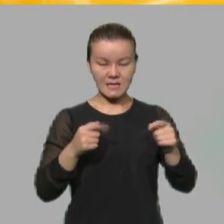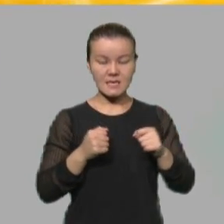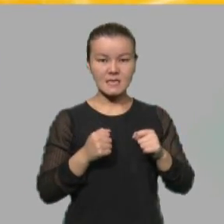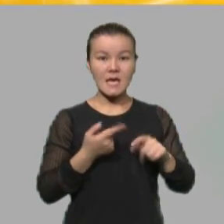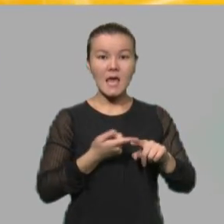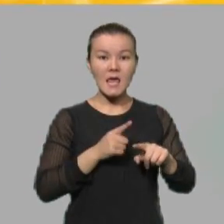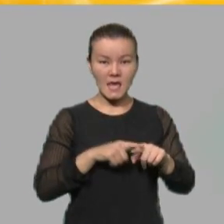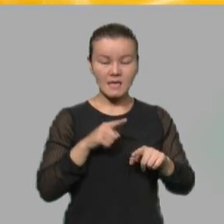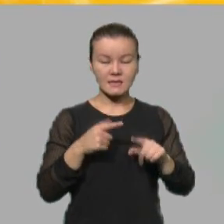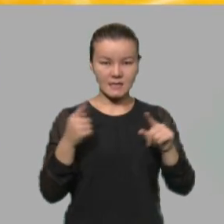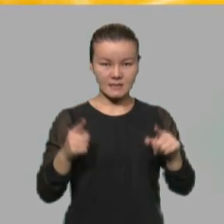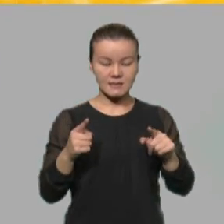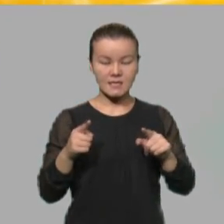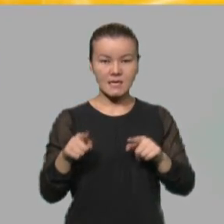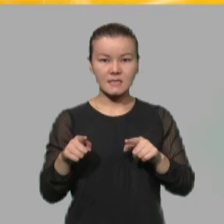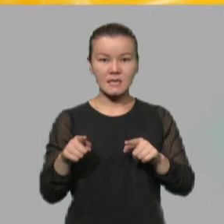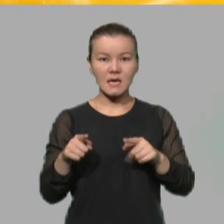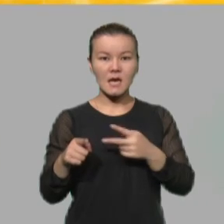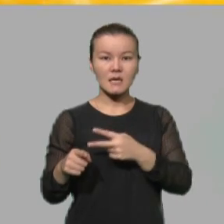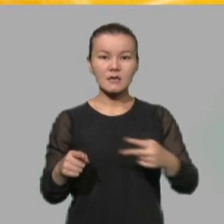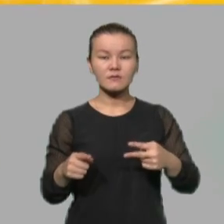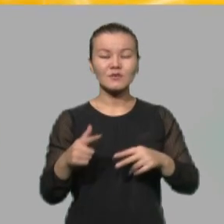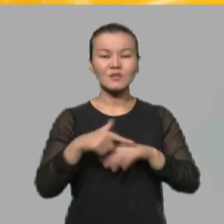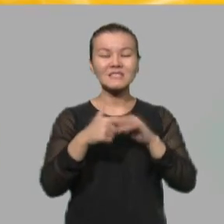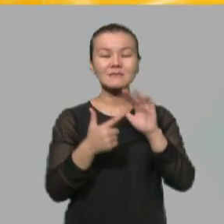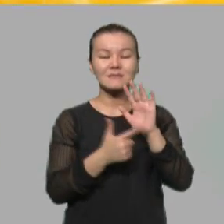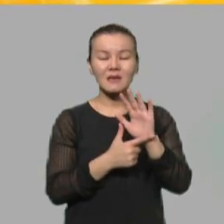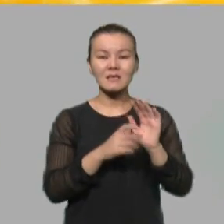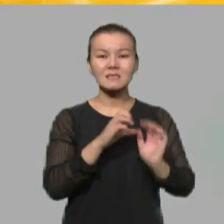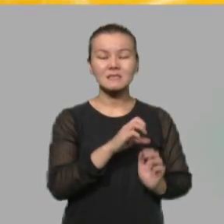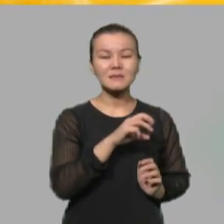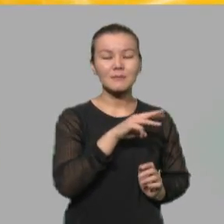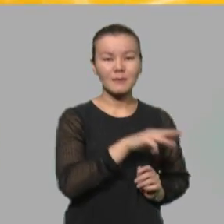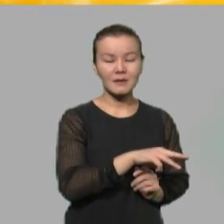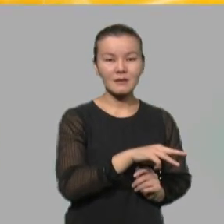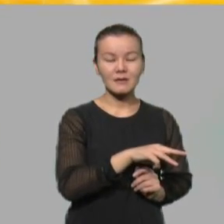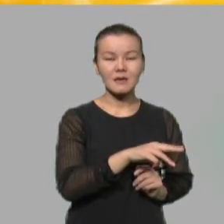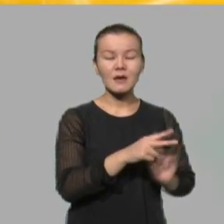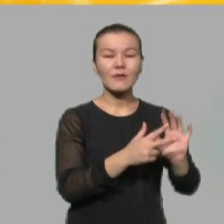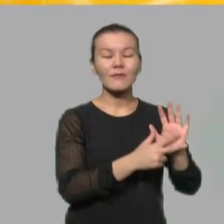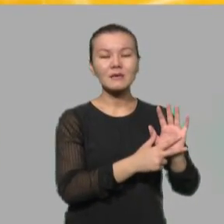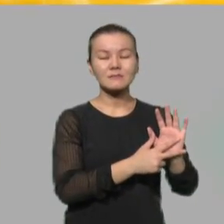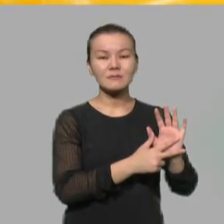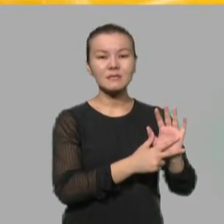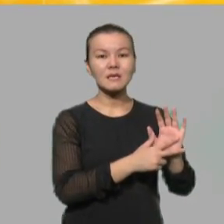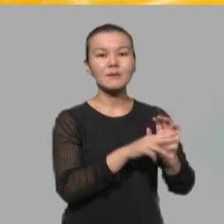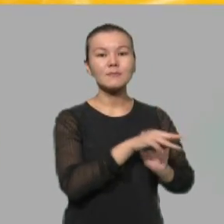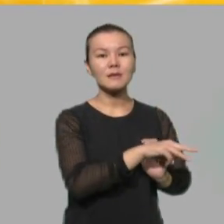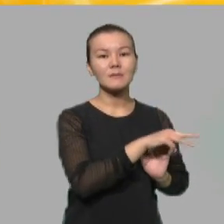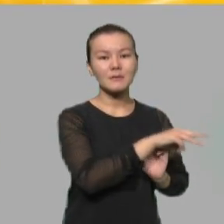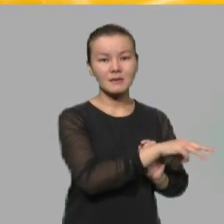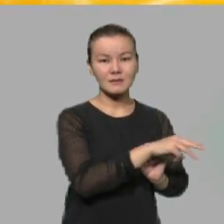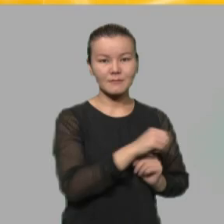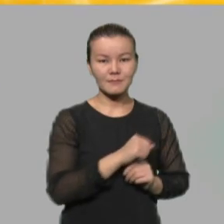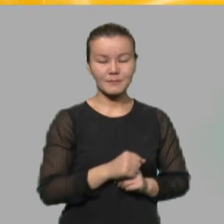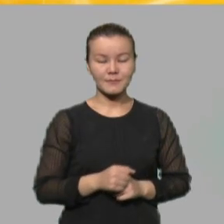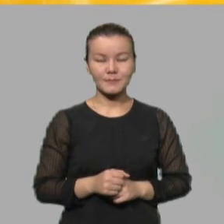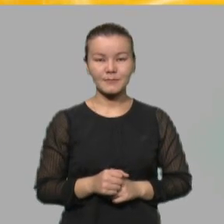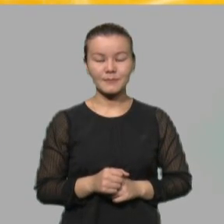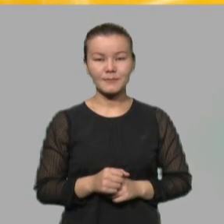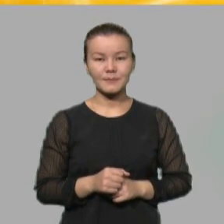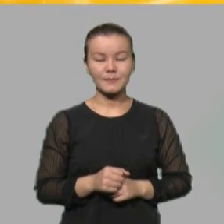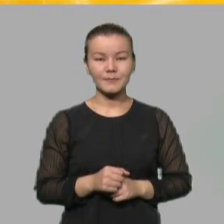И это расстояние равно 17 сантиметрам 8 миллиметрам.